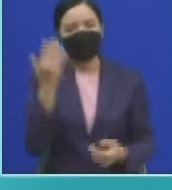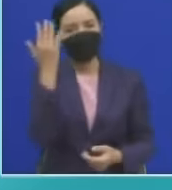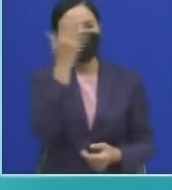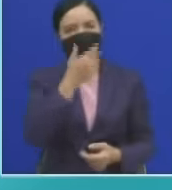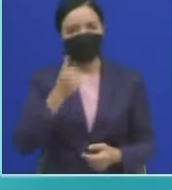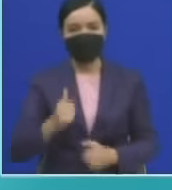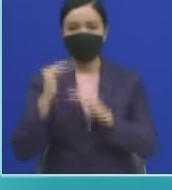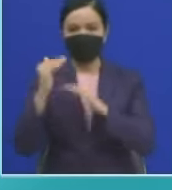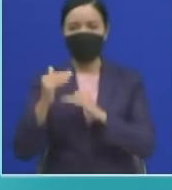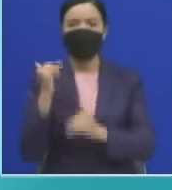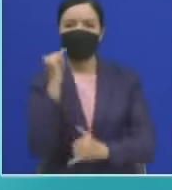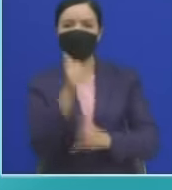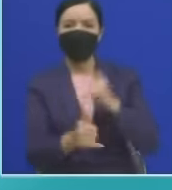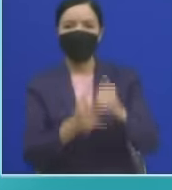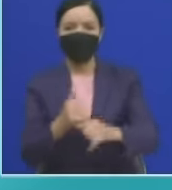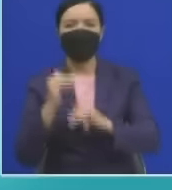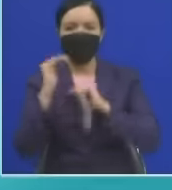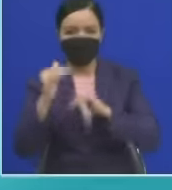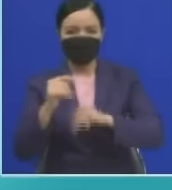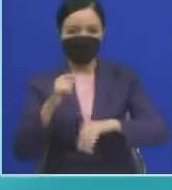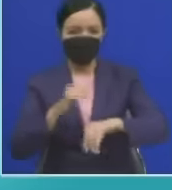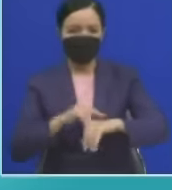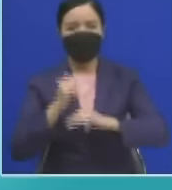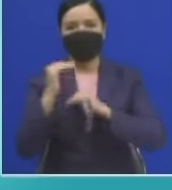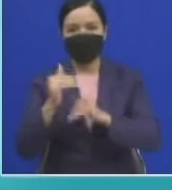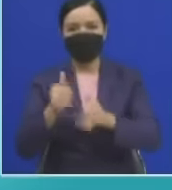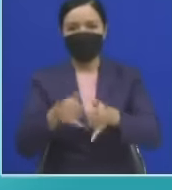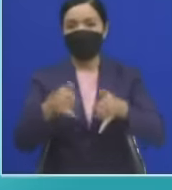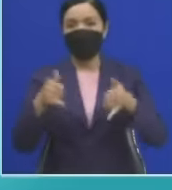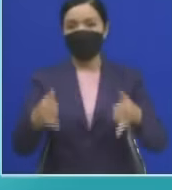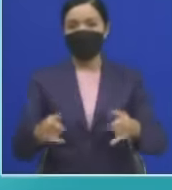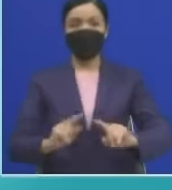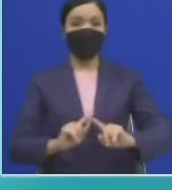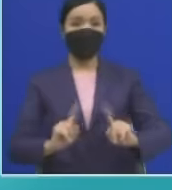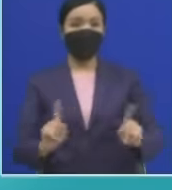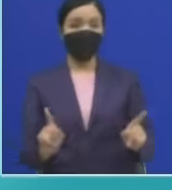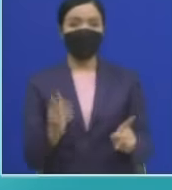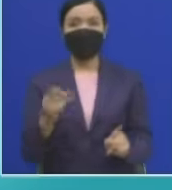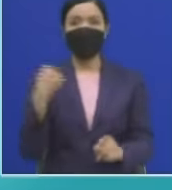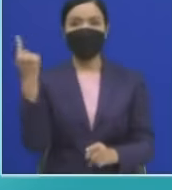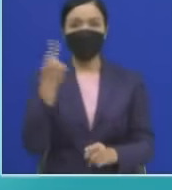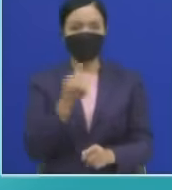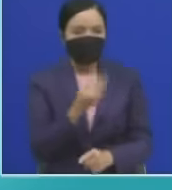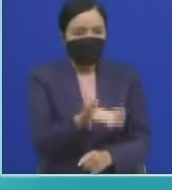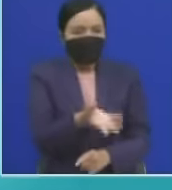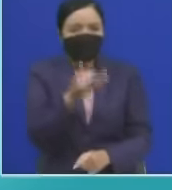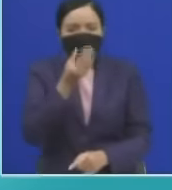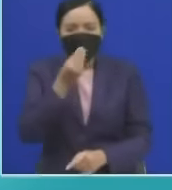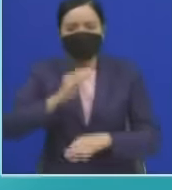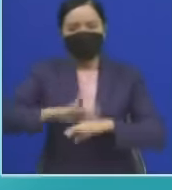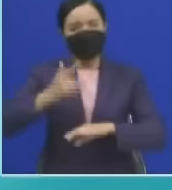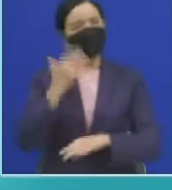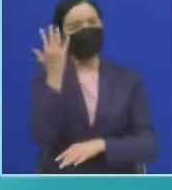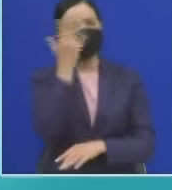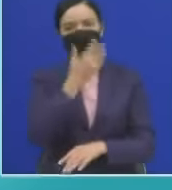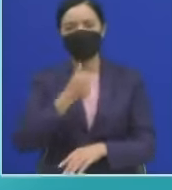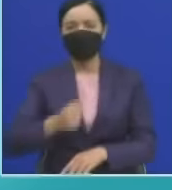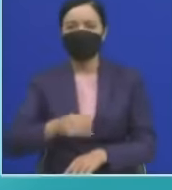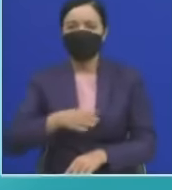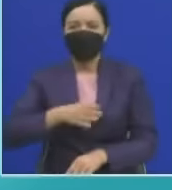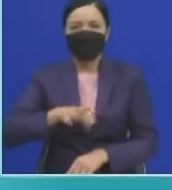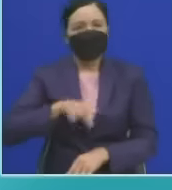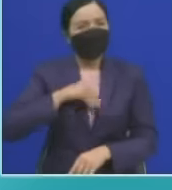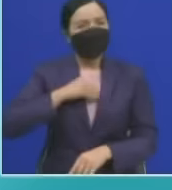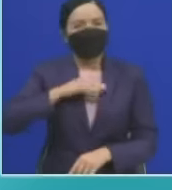ำกัดจำนวนนักท่องเที่ยวจำกัดเวลาเน้นระยะห่างแต่ผลก็คือนักท่องเที่ยวได้ดื่มด่ำกับธรรมชาติเต็มที่ขึ้น